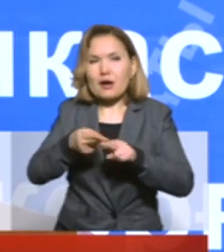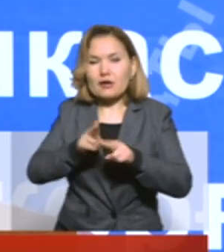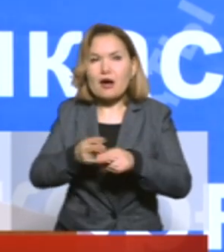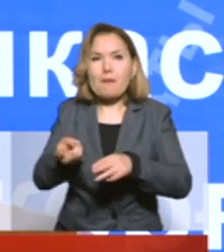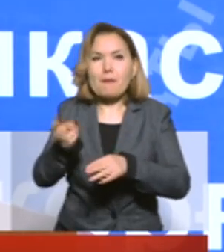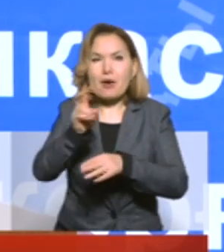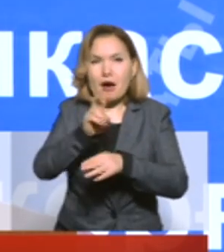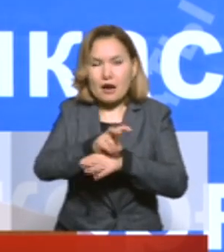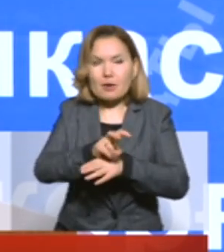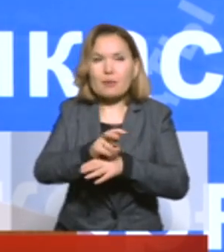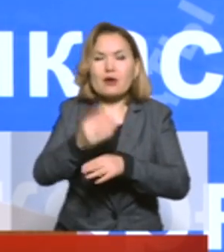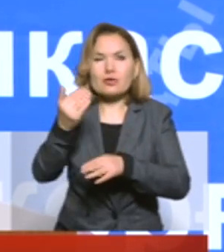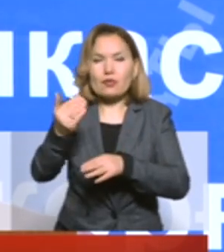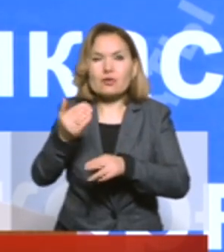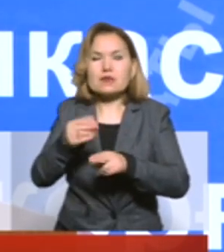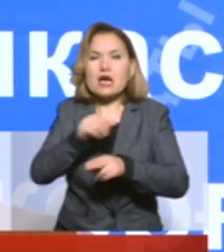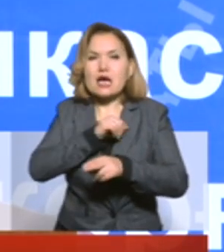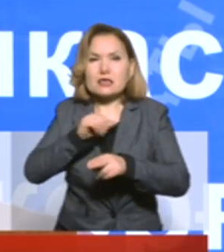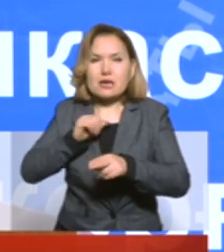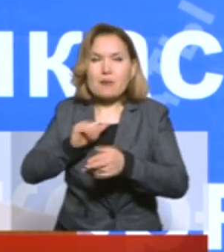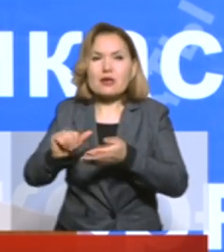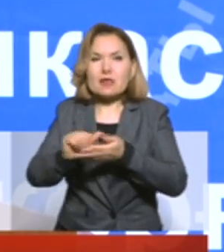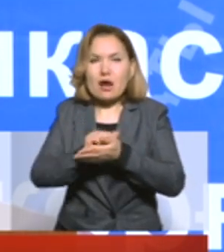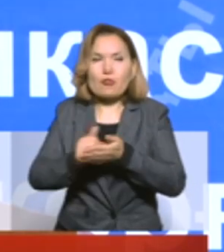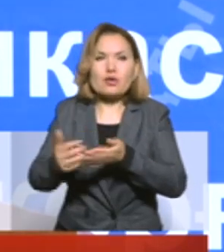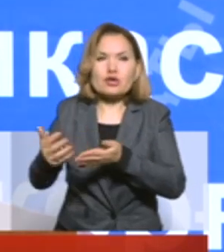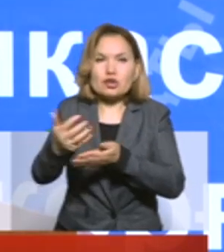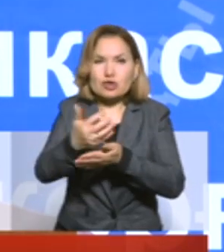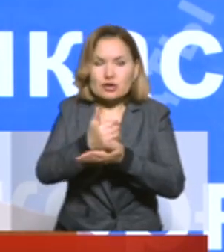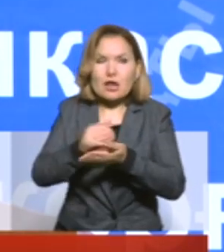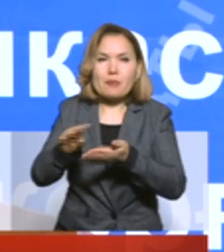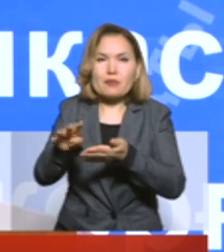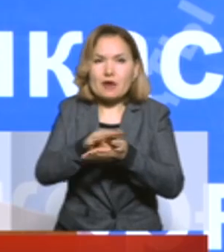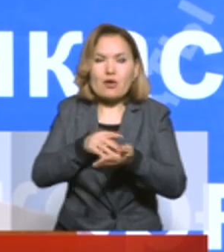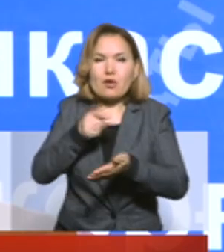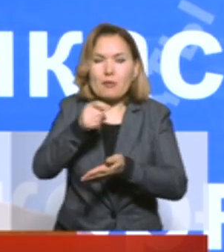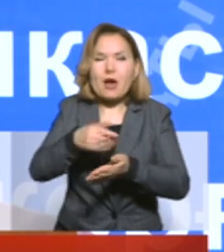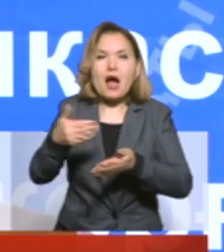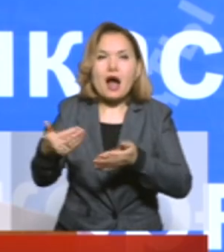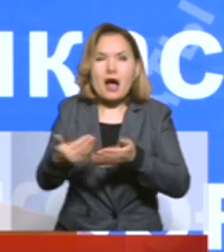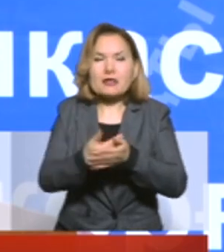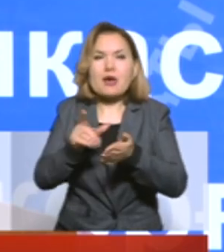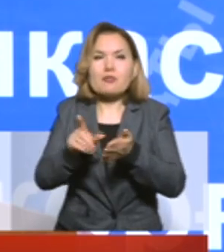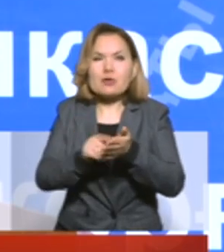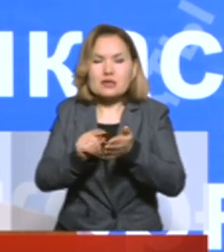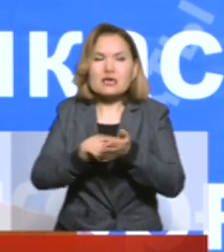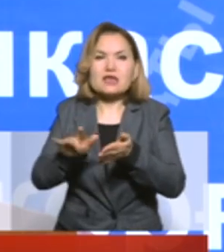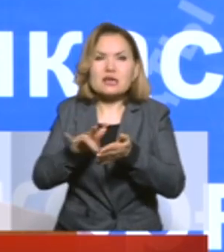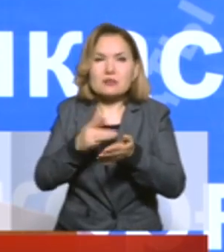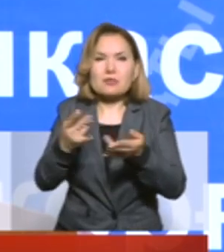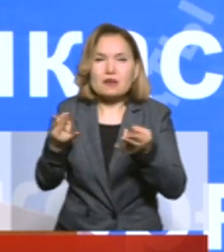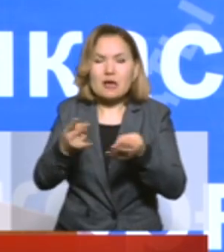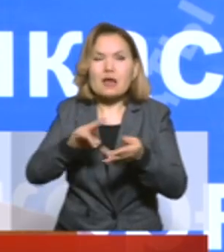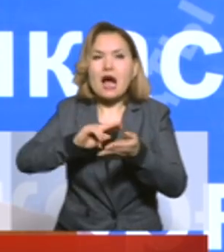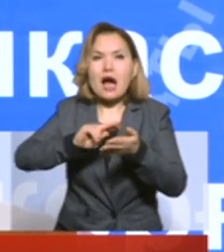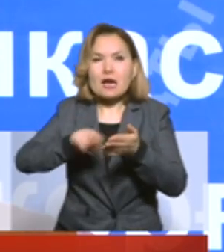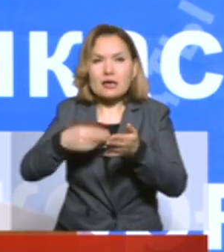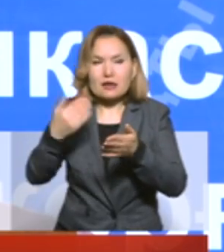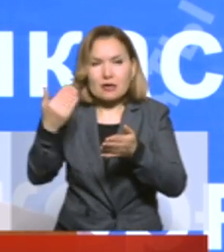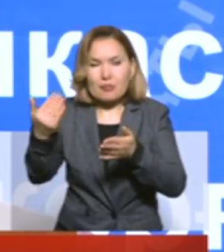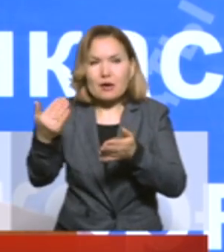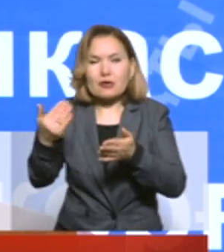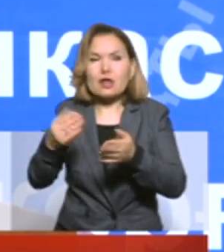барып өзі жүктейін, арызын беріп. Сол жерден қайтадан есептеп береді. Негізі анықтаманы